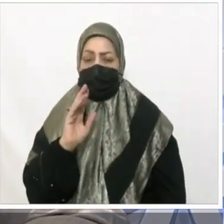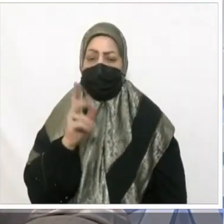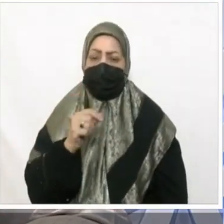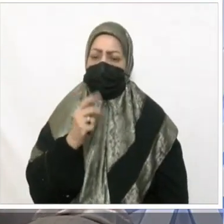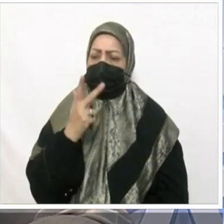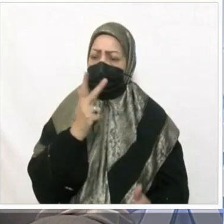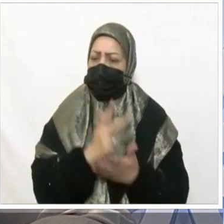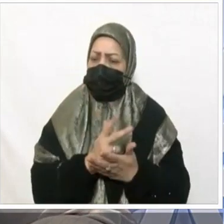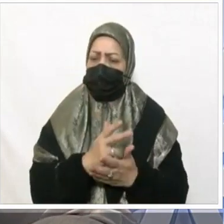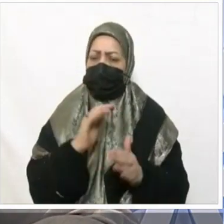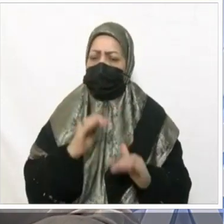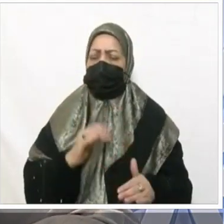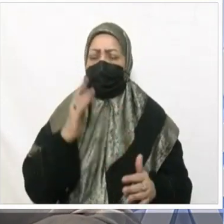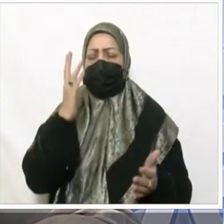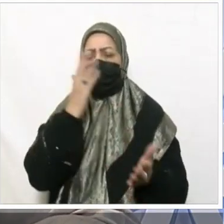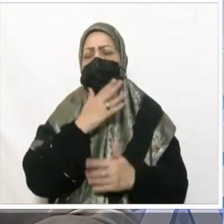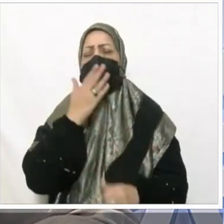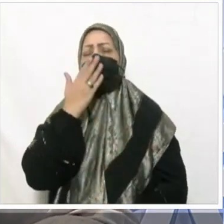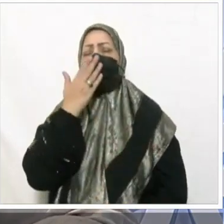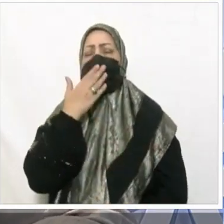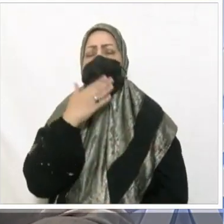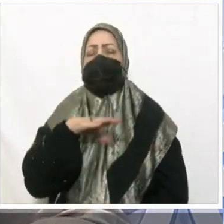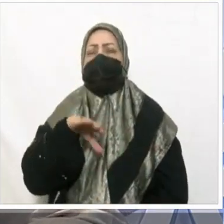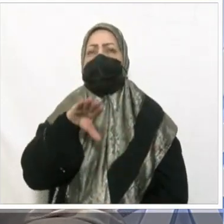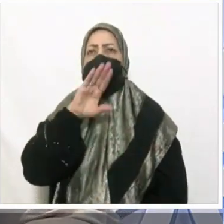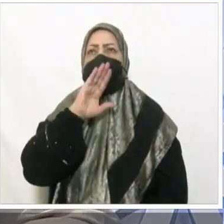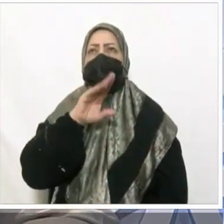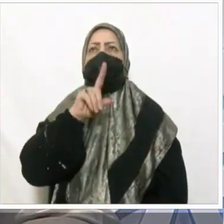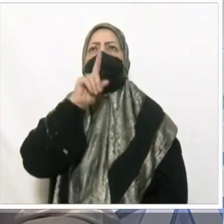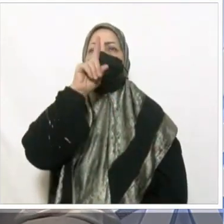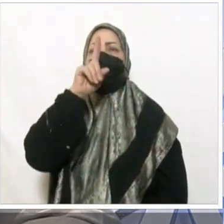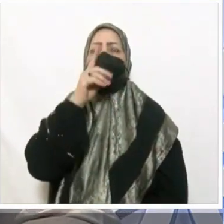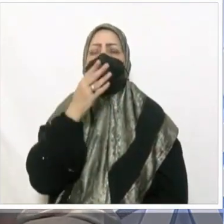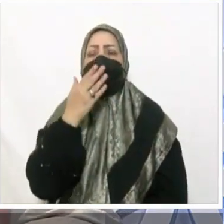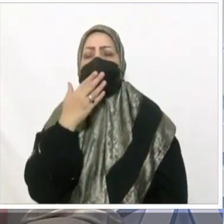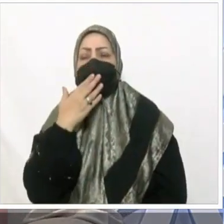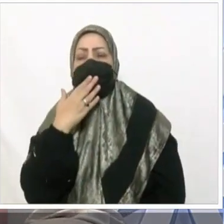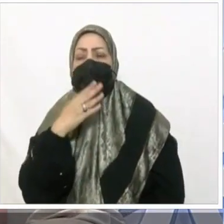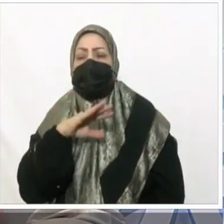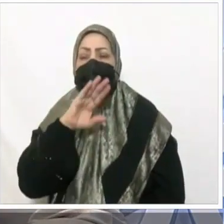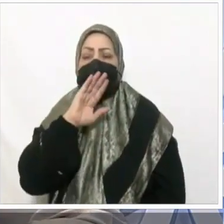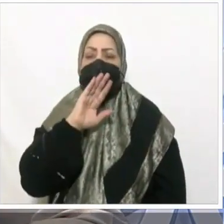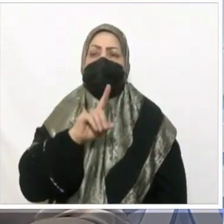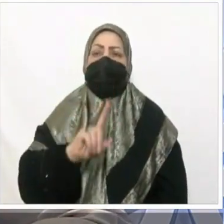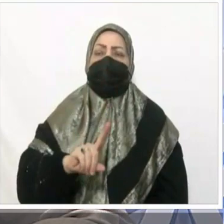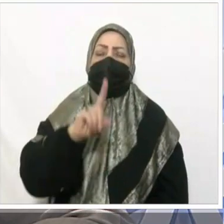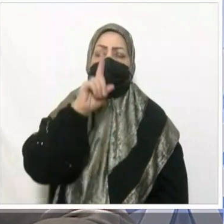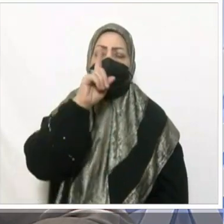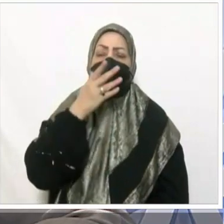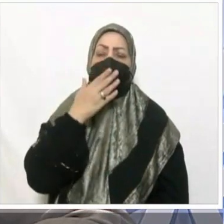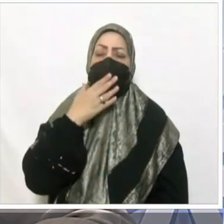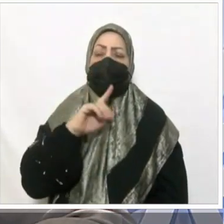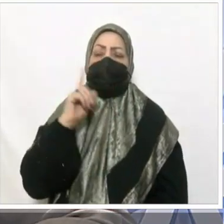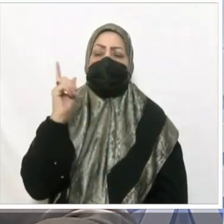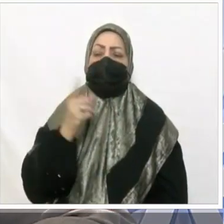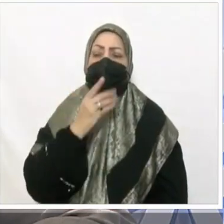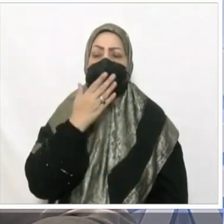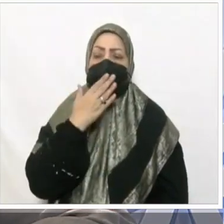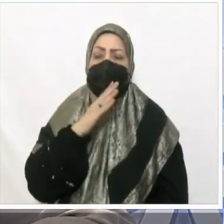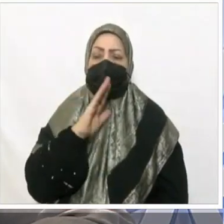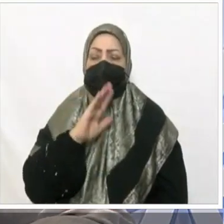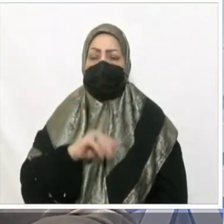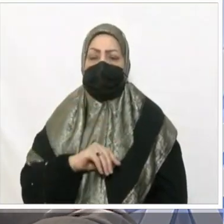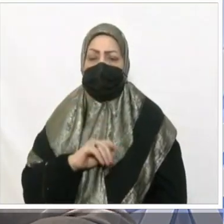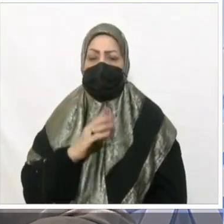لسانه دائما يلهج بي الحمد لله على كل حال. فحمد الله على السراء والضراء